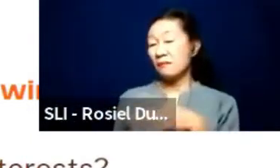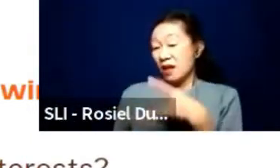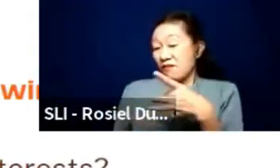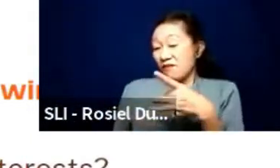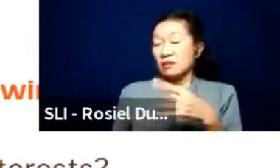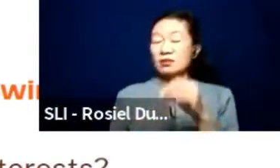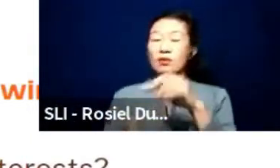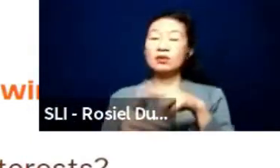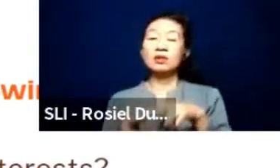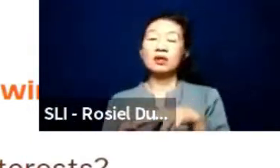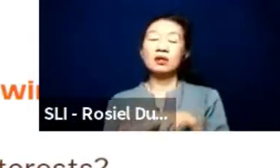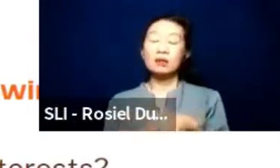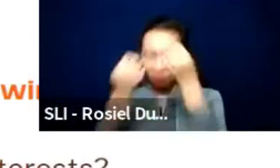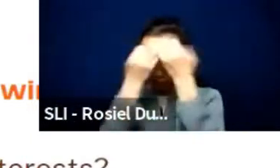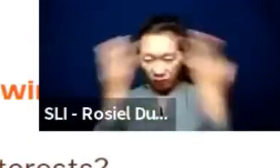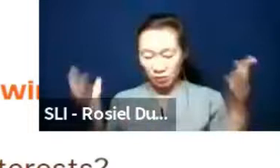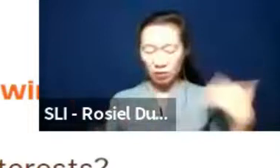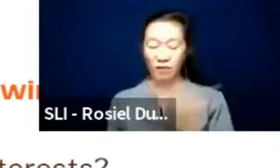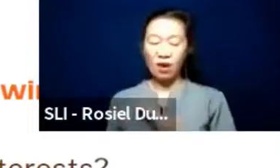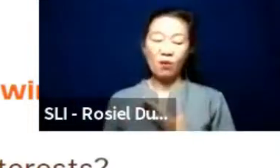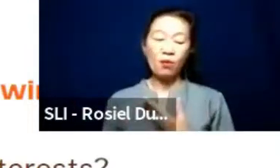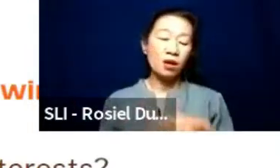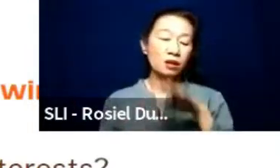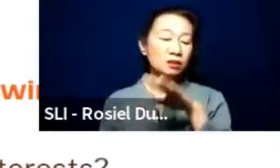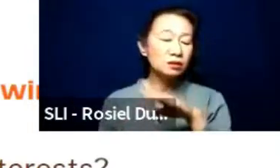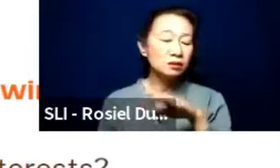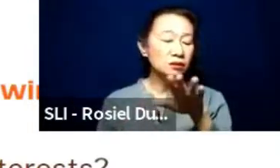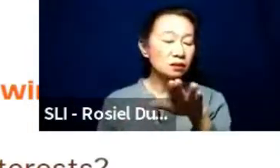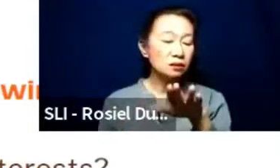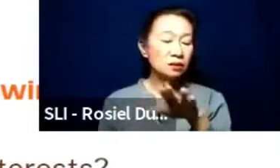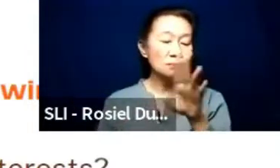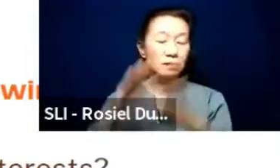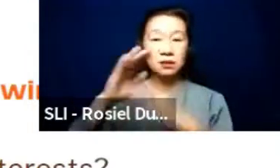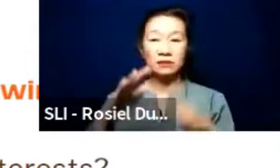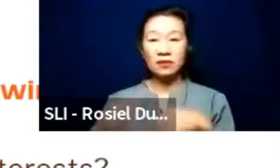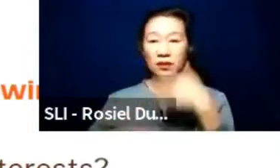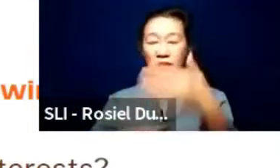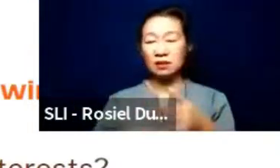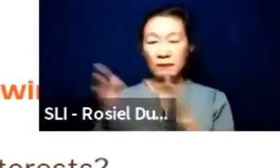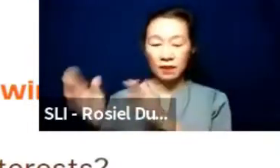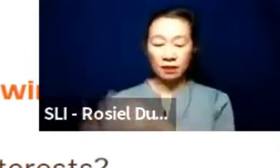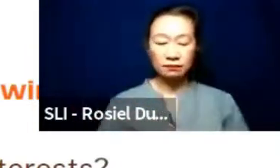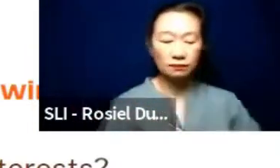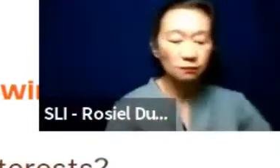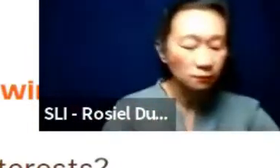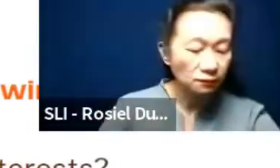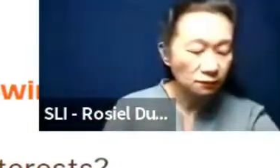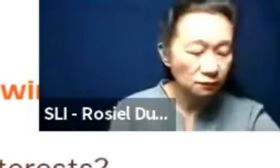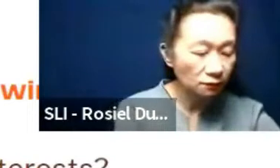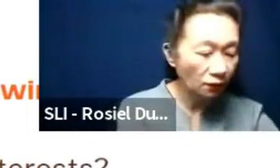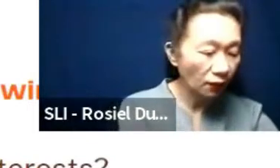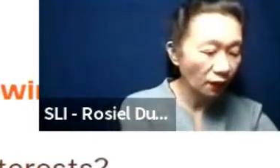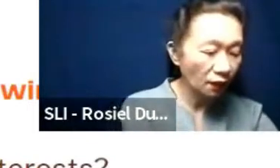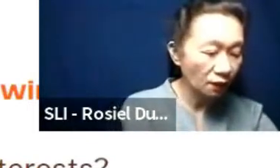yung profile ng ating anak na magiging basis para sa ating mga susunod na plano. So,